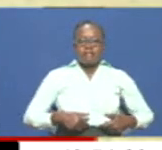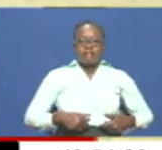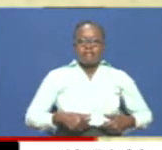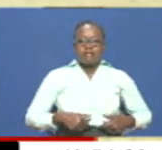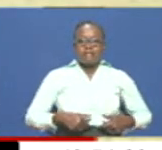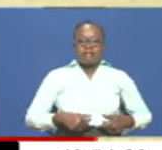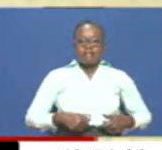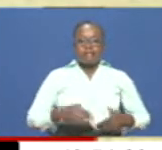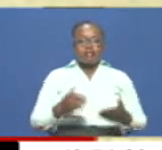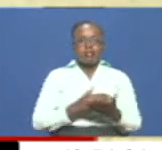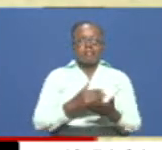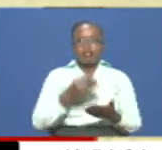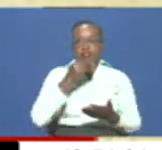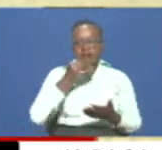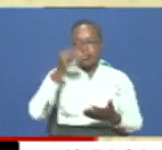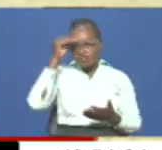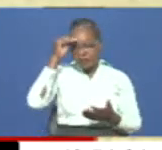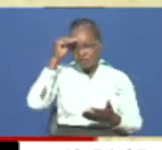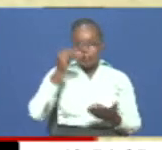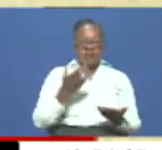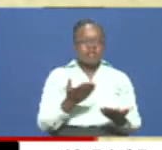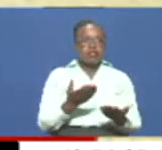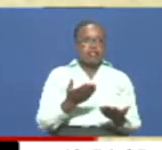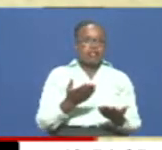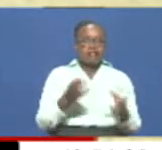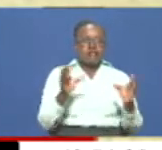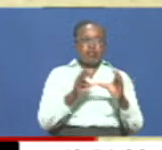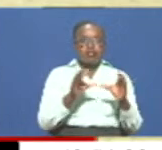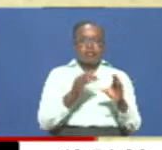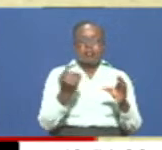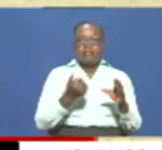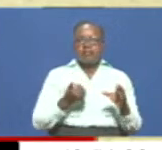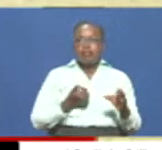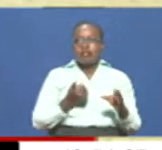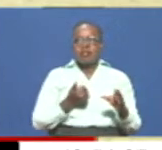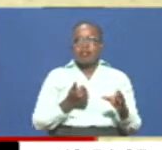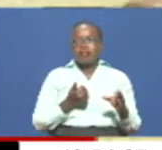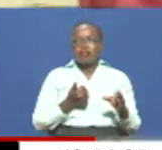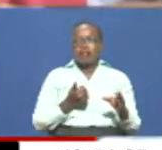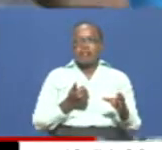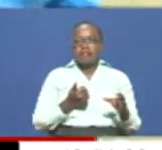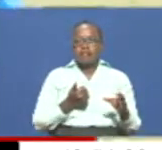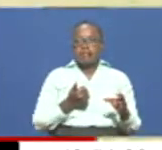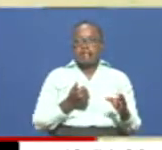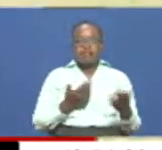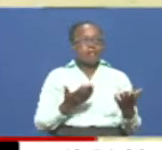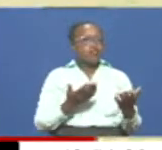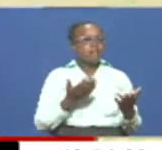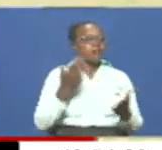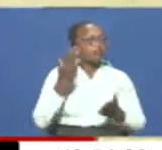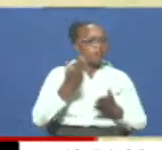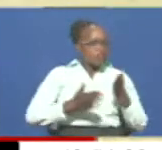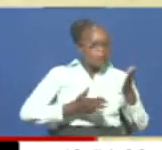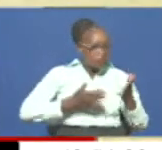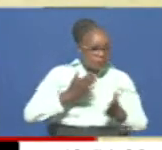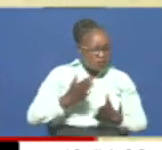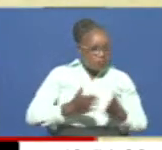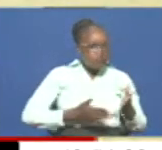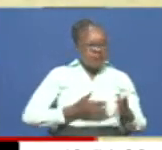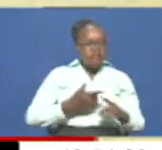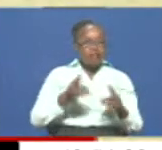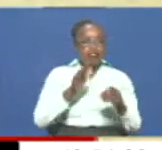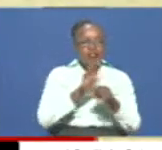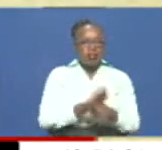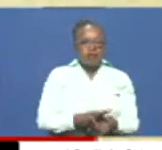ni coach, alafu ameweka the only ladies. So unapata wasichana wakikimbia, kuna venye wanatumika vibaya katika maisha yao. So ukipata